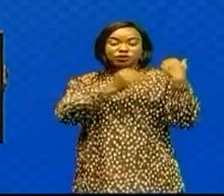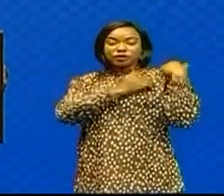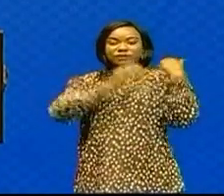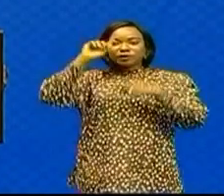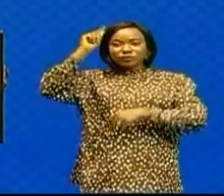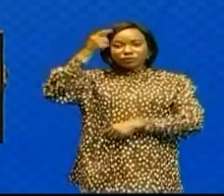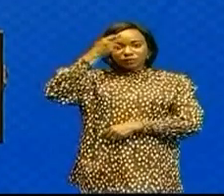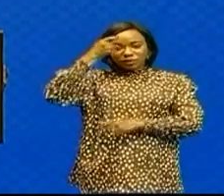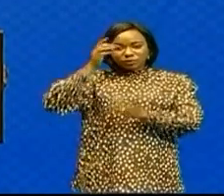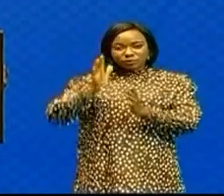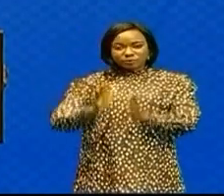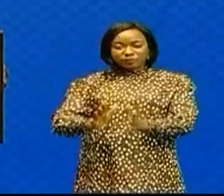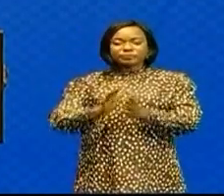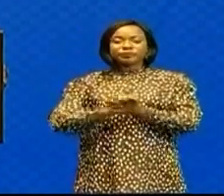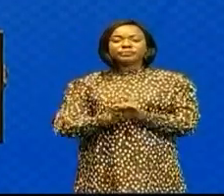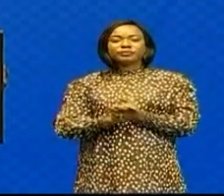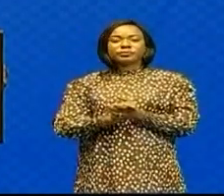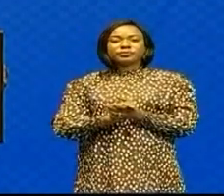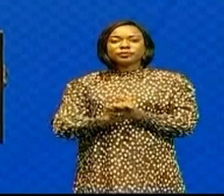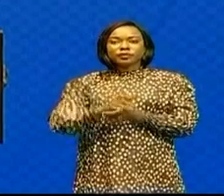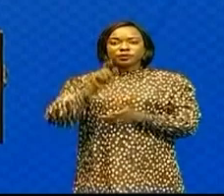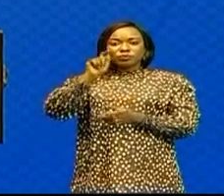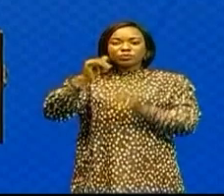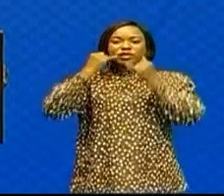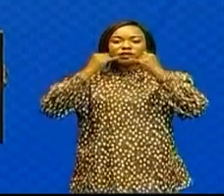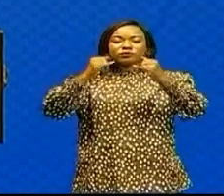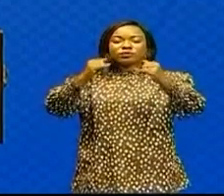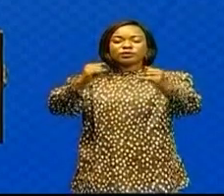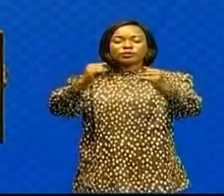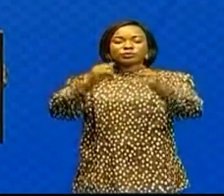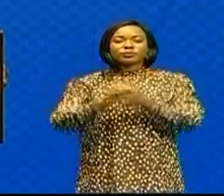gouvernement, point d'information,